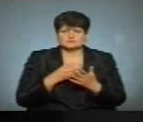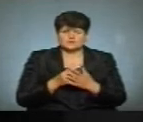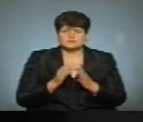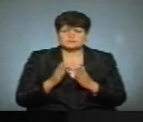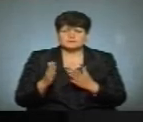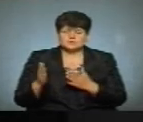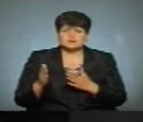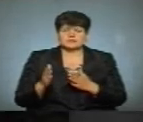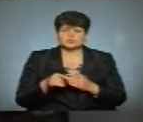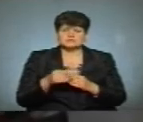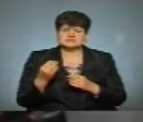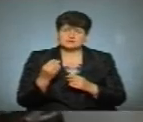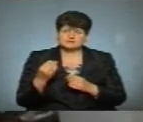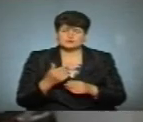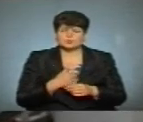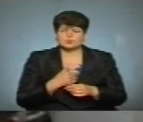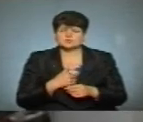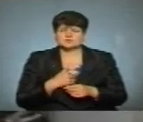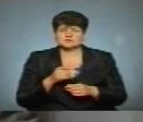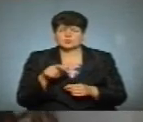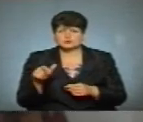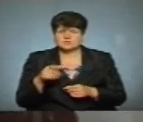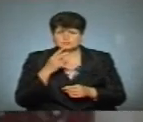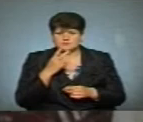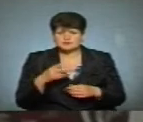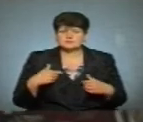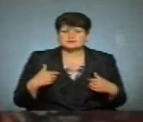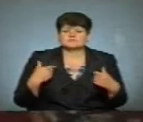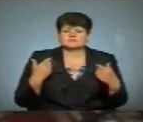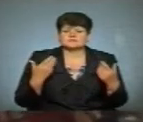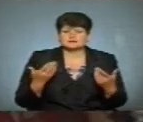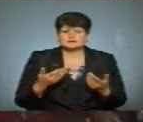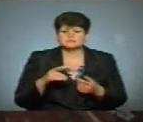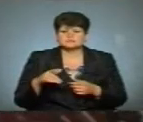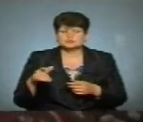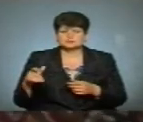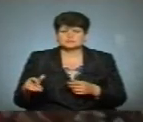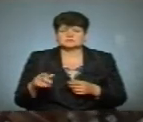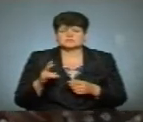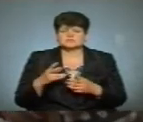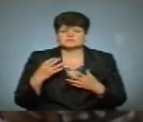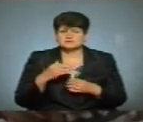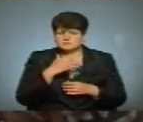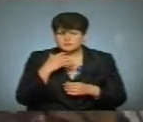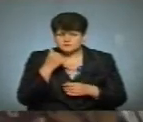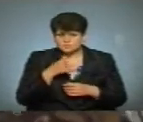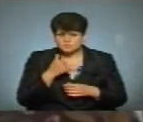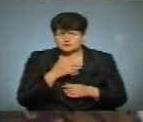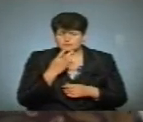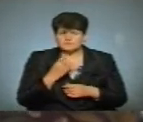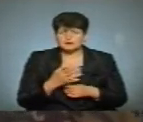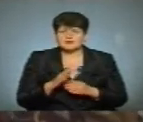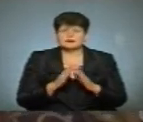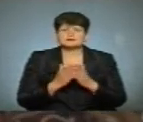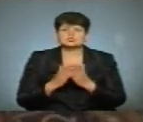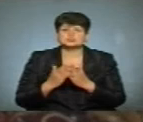знаєте, от хочеться завжди людей побачити, привітатися з людьми, з якими тут вже теж роками бачишся. Ну, а книжки